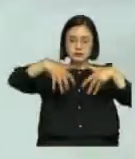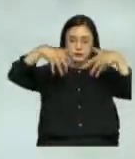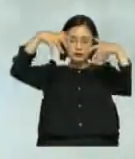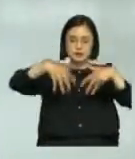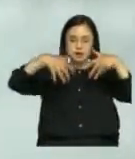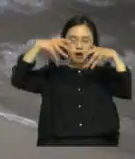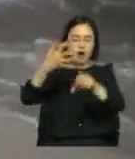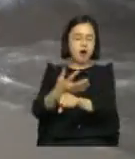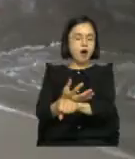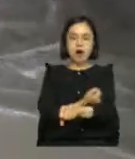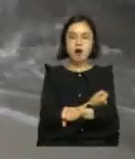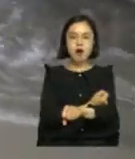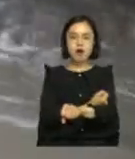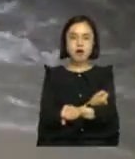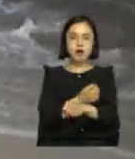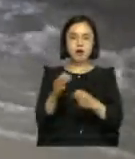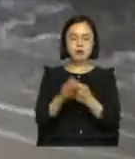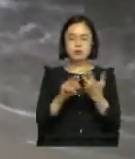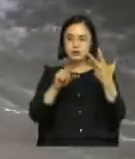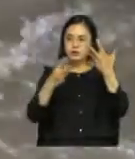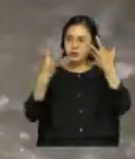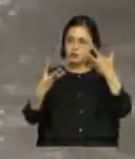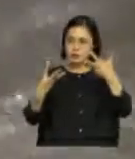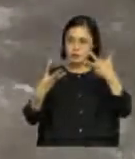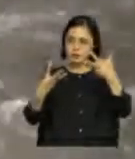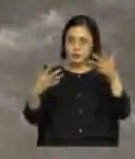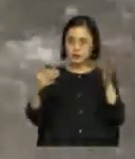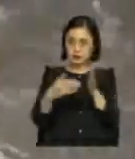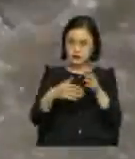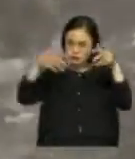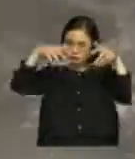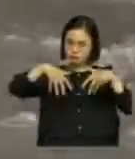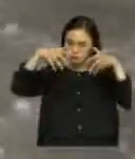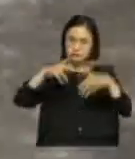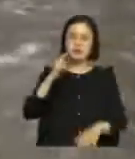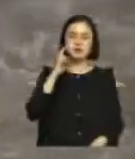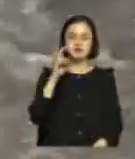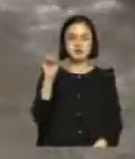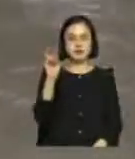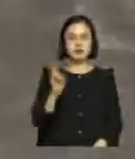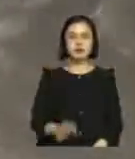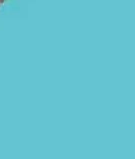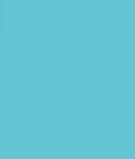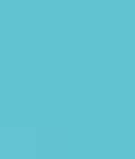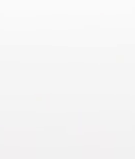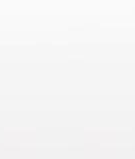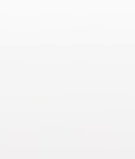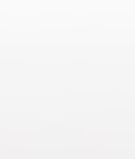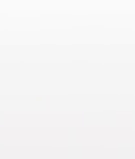전국 곳곳에 영향을 줄 것으로 예상됩니다. 딜라이브 서울 경기 케이블 TV 태윤영입니다.